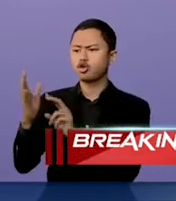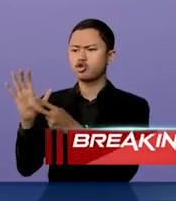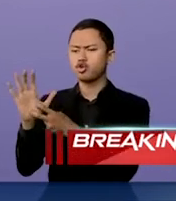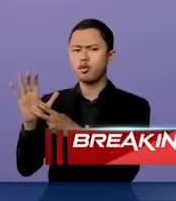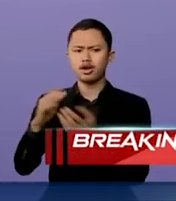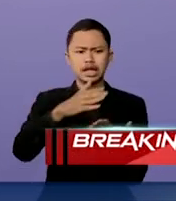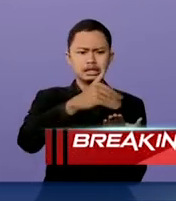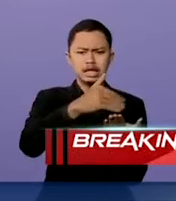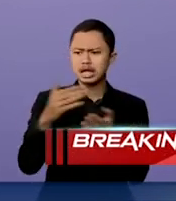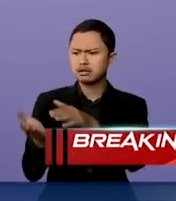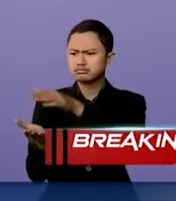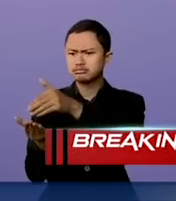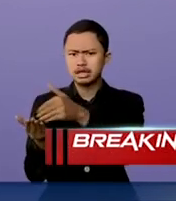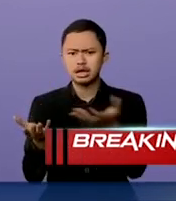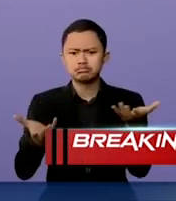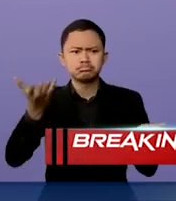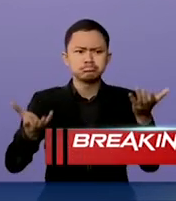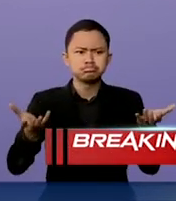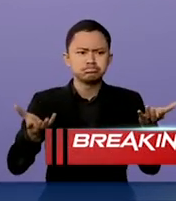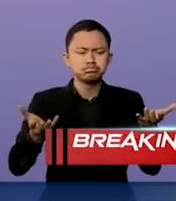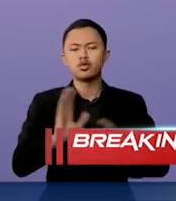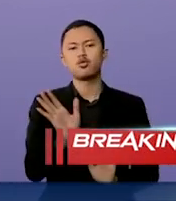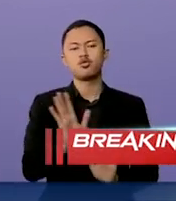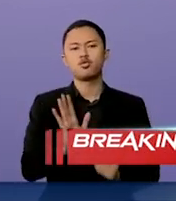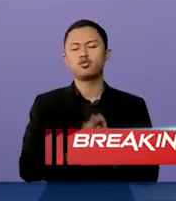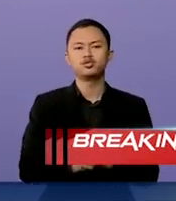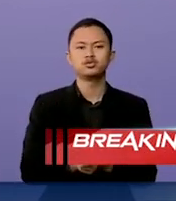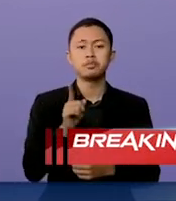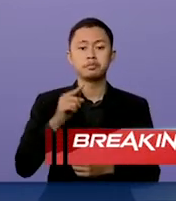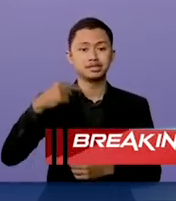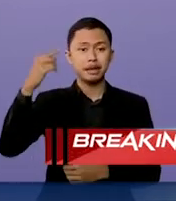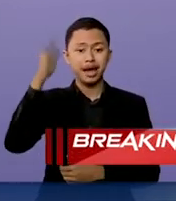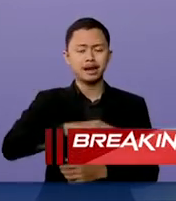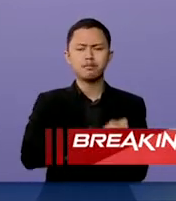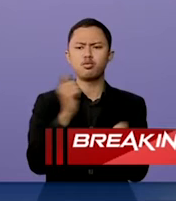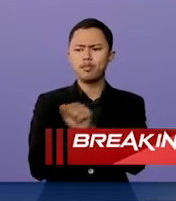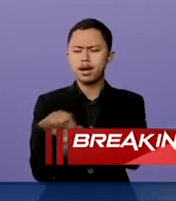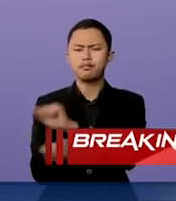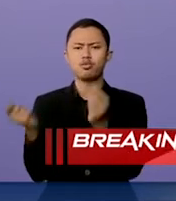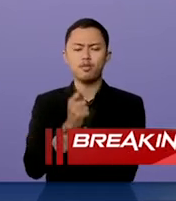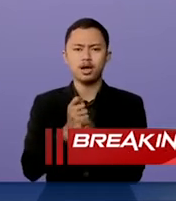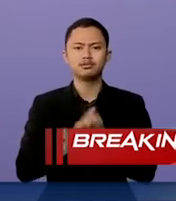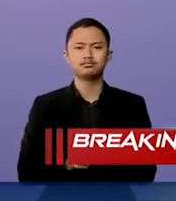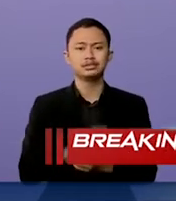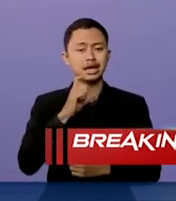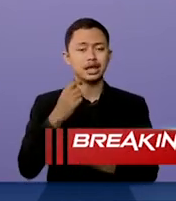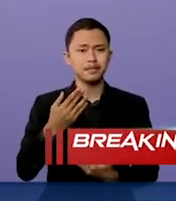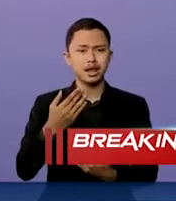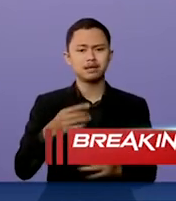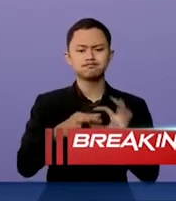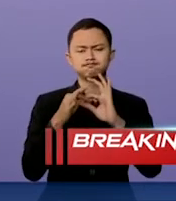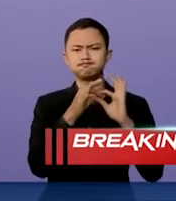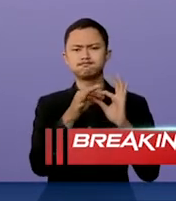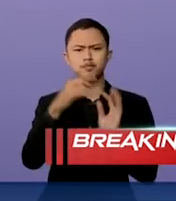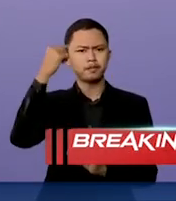bahkan bisa tidak falid lagi dalam hitungan jam atau hari cara terbaik adalah tetap optimis dan kompak bergotong